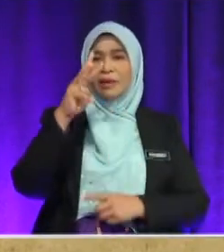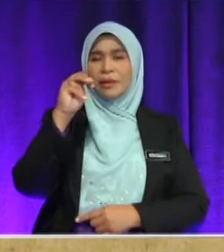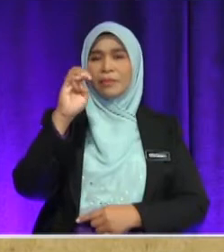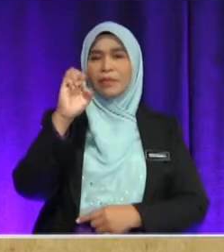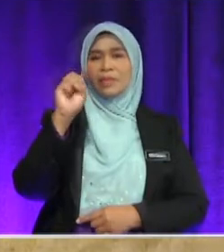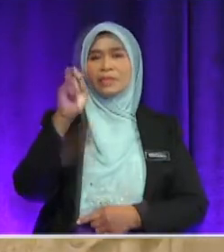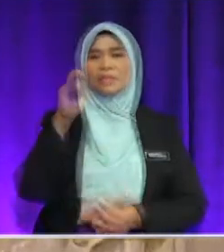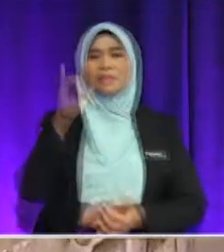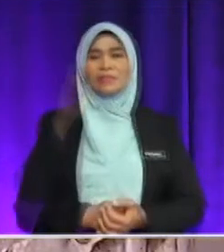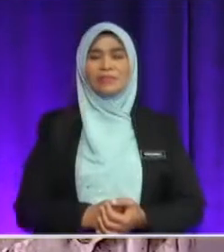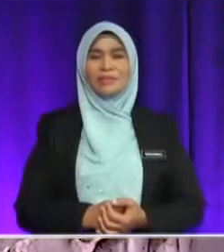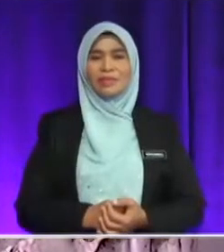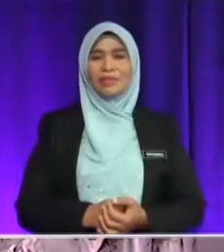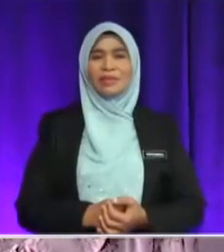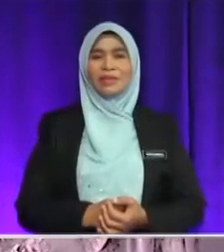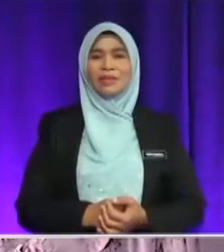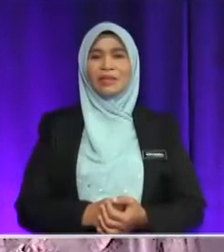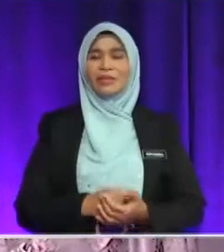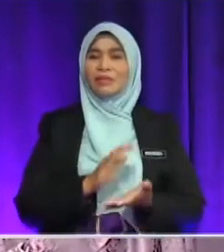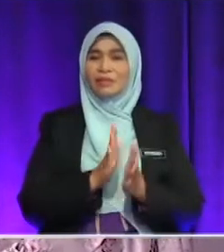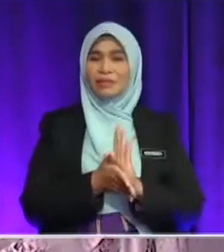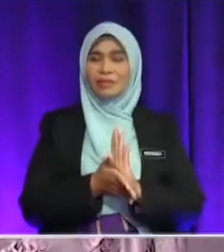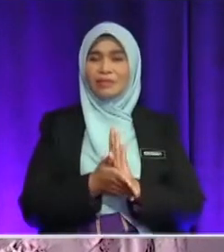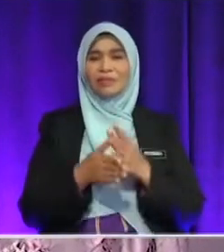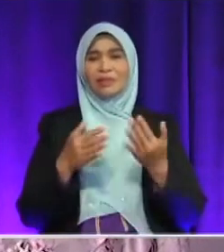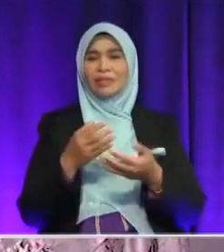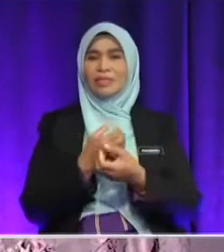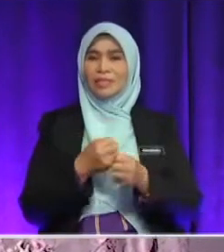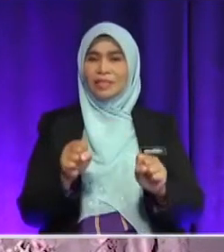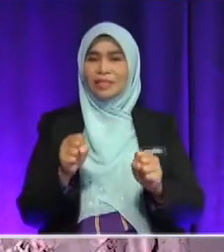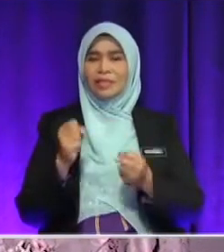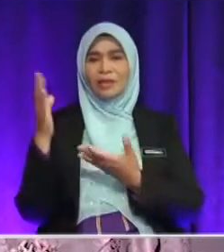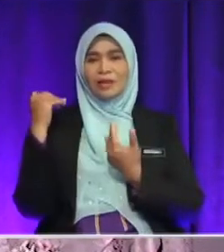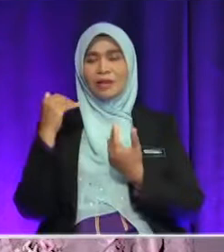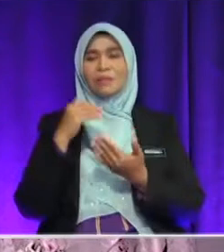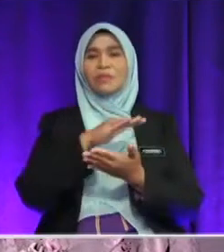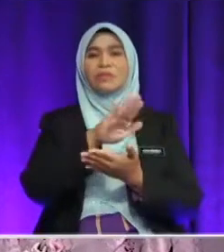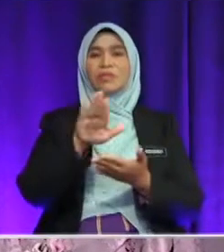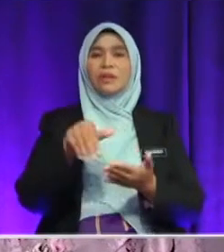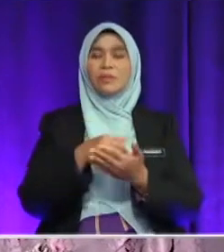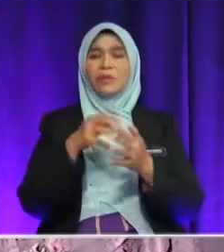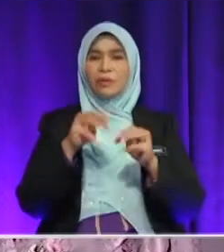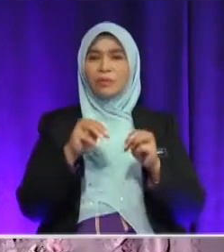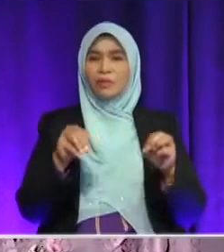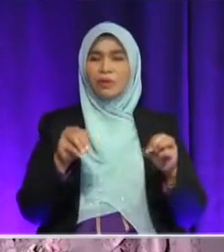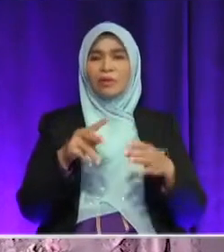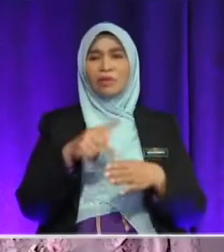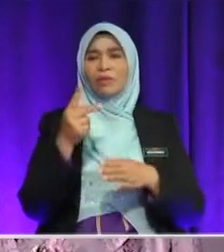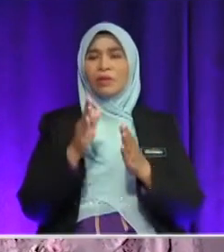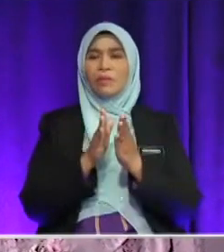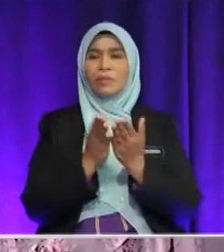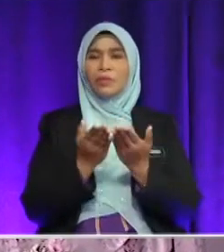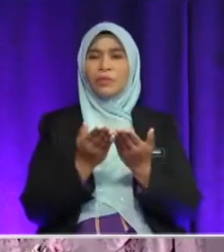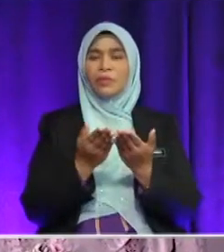bagus tanya saja kita dapat sedia semua harap memberikan rumah pun boleh mengeluarkan buku catatan dan juga